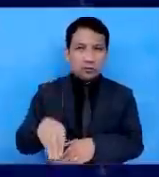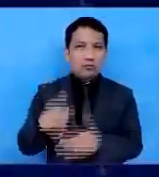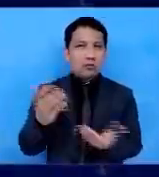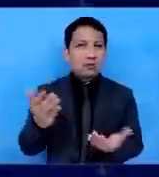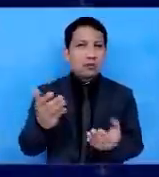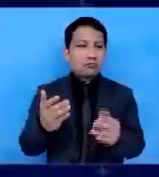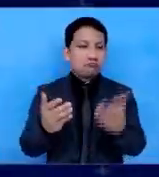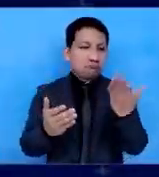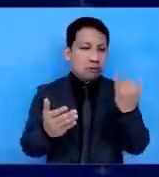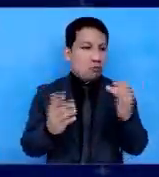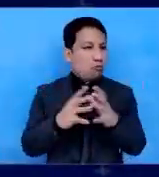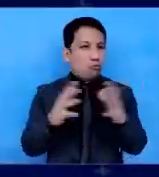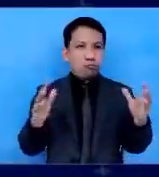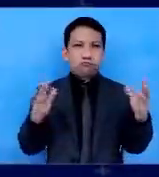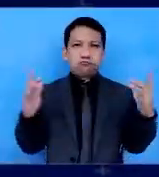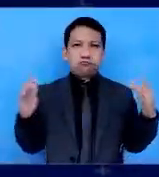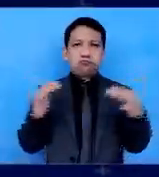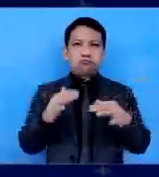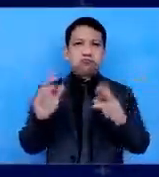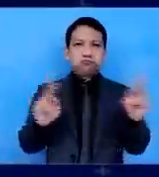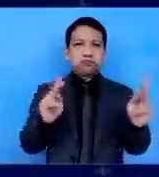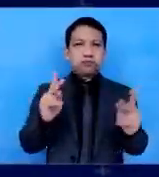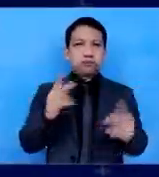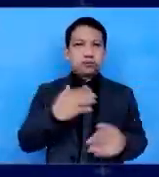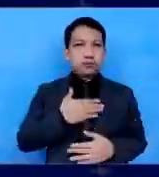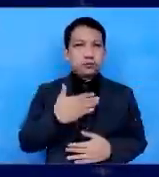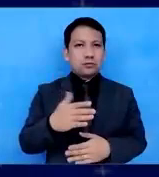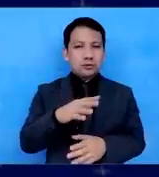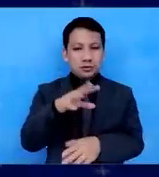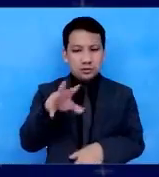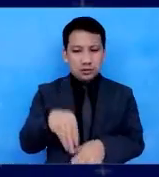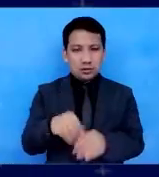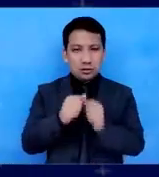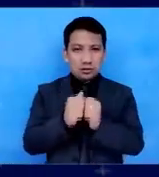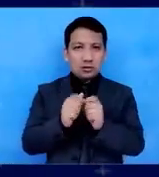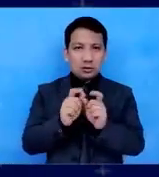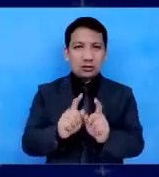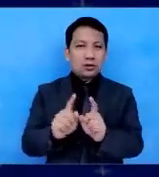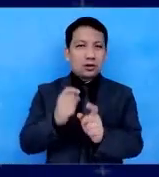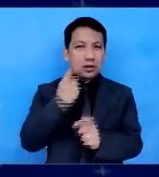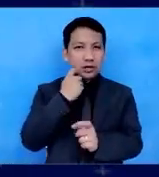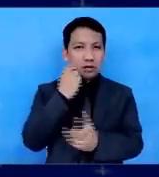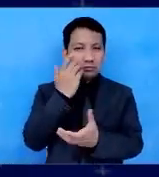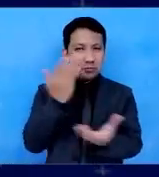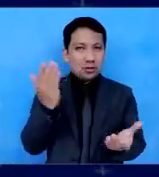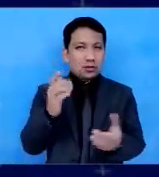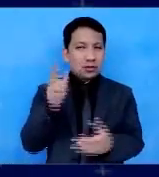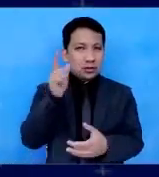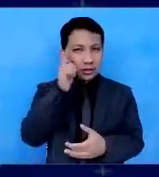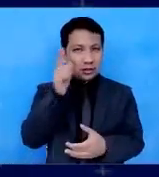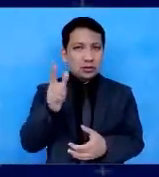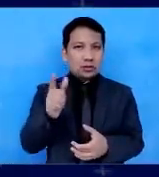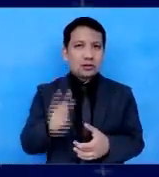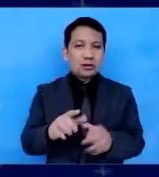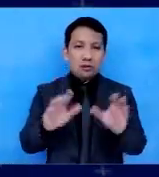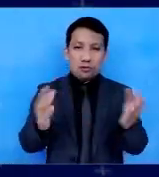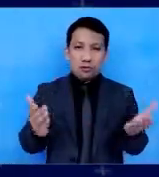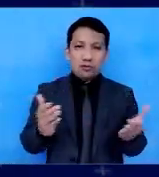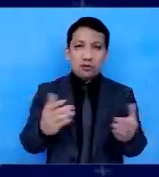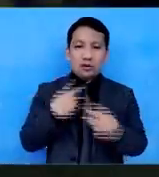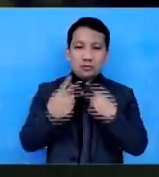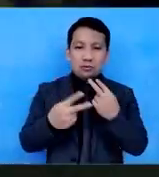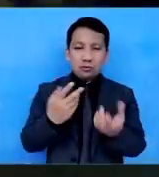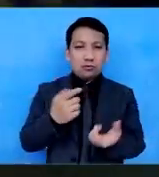natin, grabe yung commitment dito ni Coco Martin. Nakasama natin siya dito sa float kanina at si Lovie po, alas wala na silang boses,